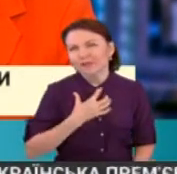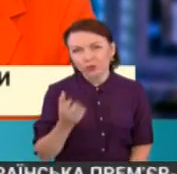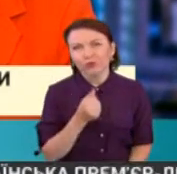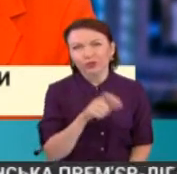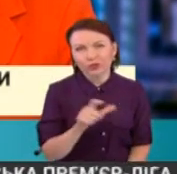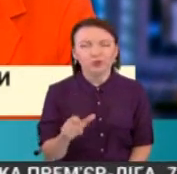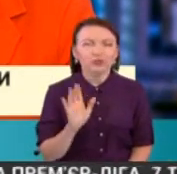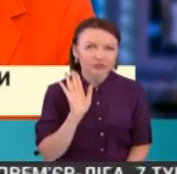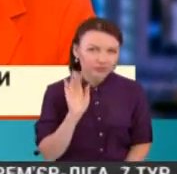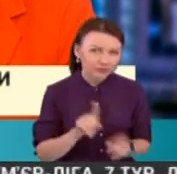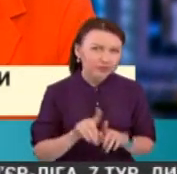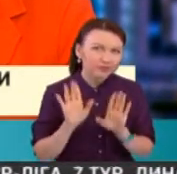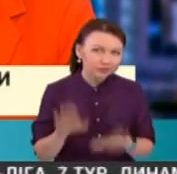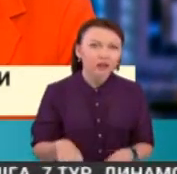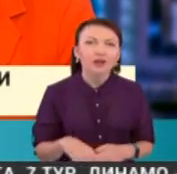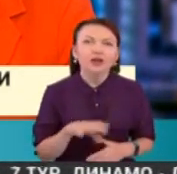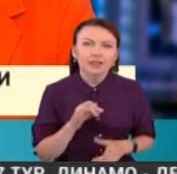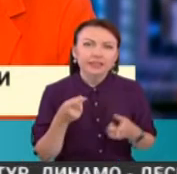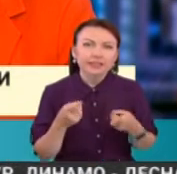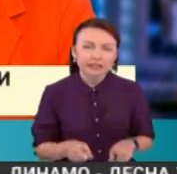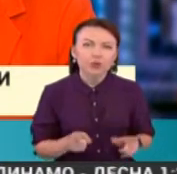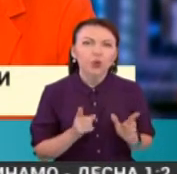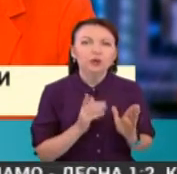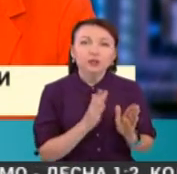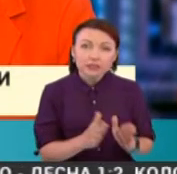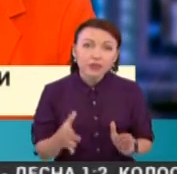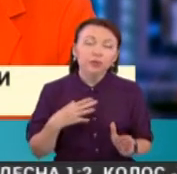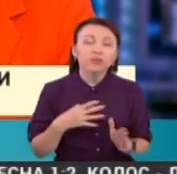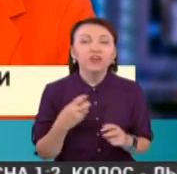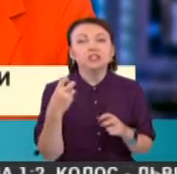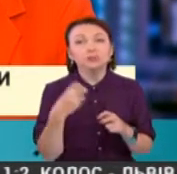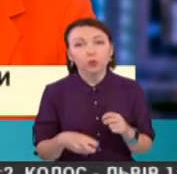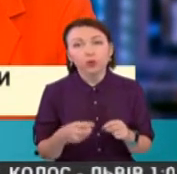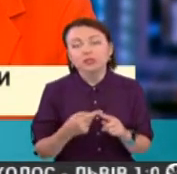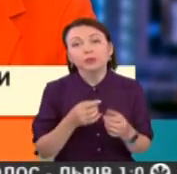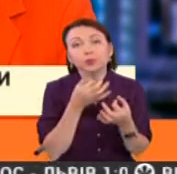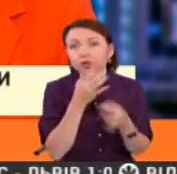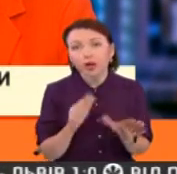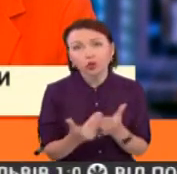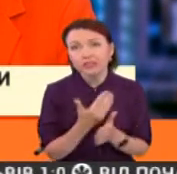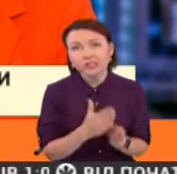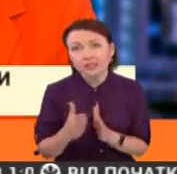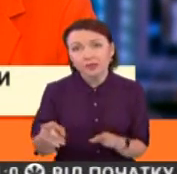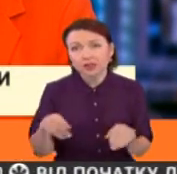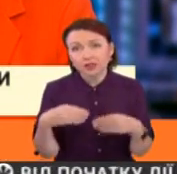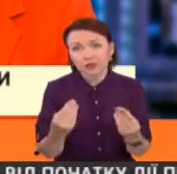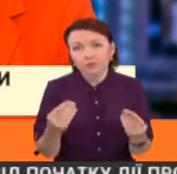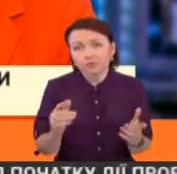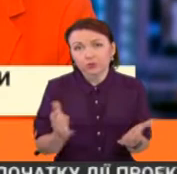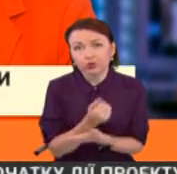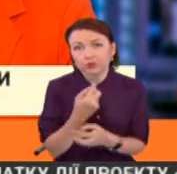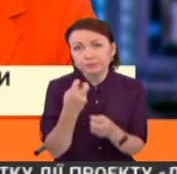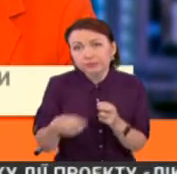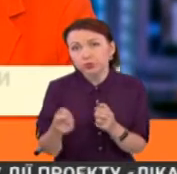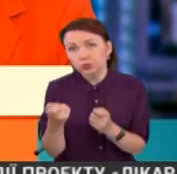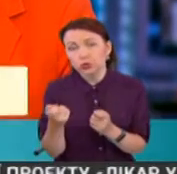невдоволені. І дійсно, система дає збої. Це будь-яка нова система дає збої. Нічого